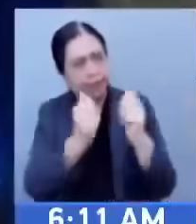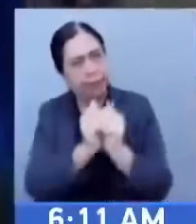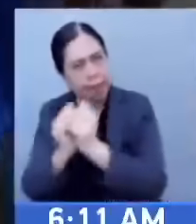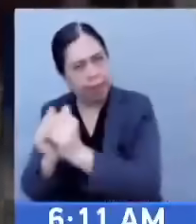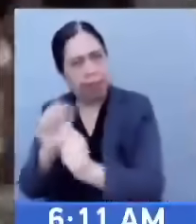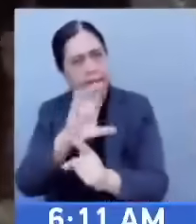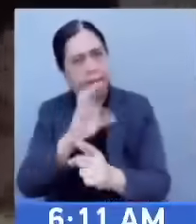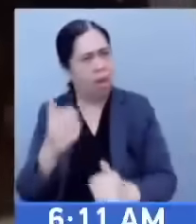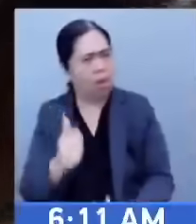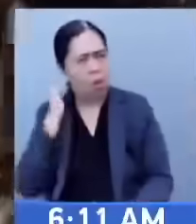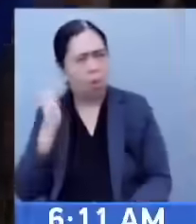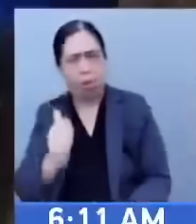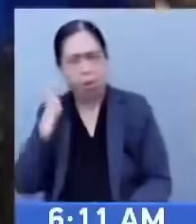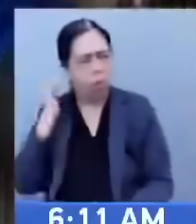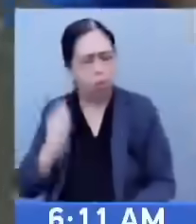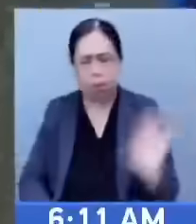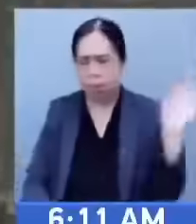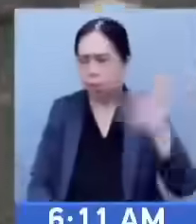Ayaw ko.